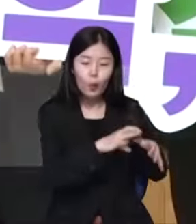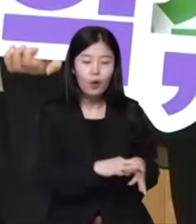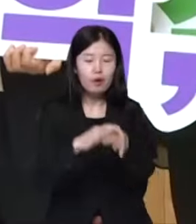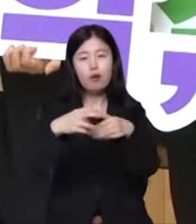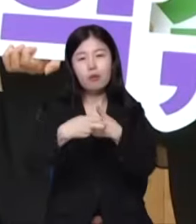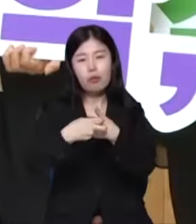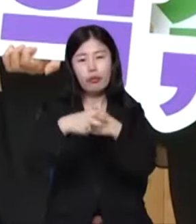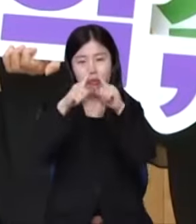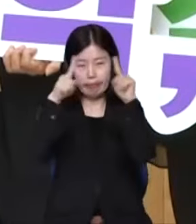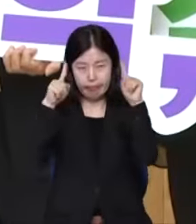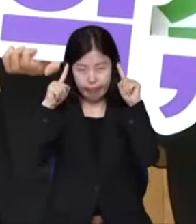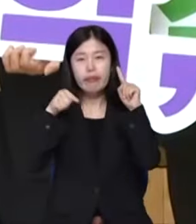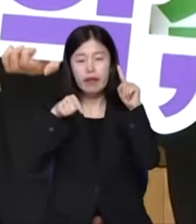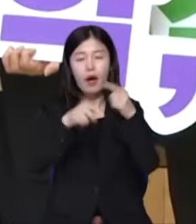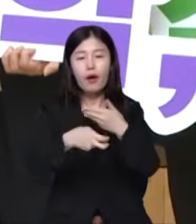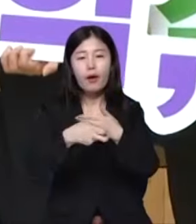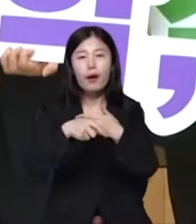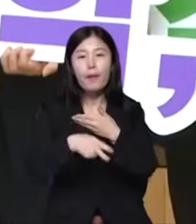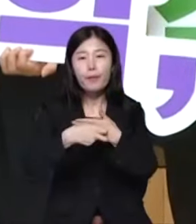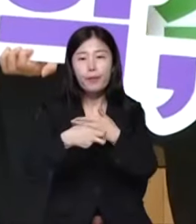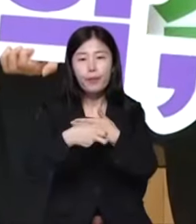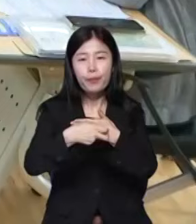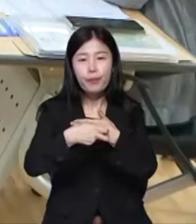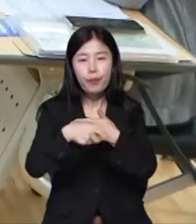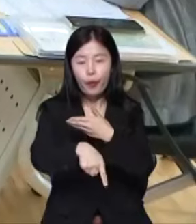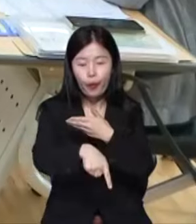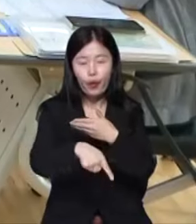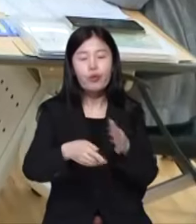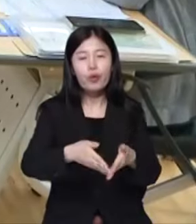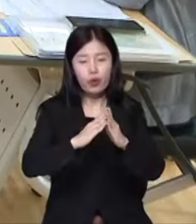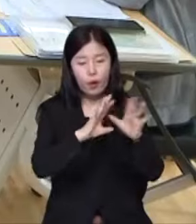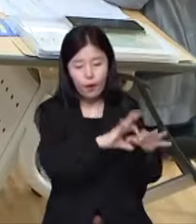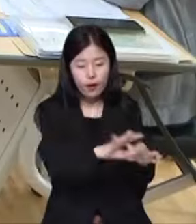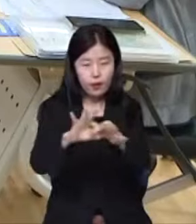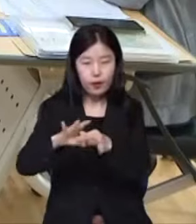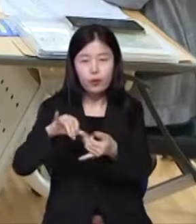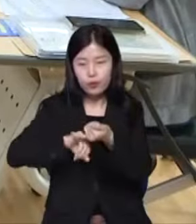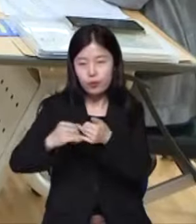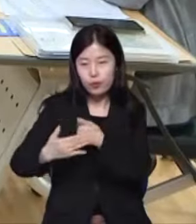양질의 교육을 담보하기 위한 선순환 구조를 만들어줄 것을 당부했습니다.